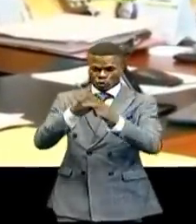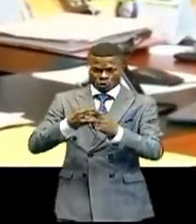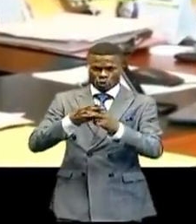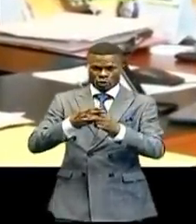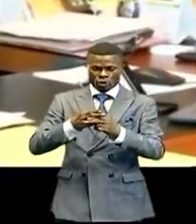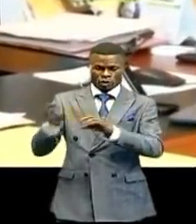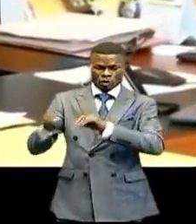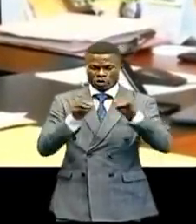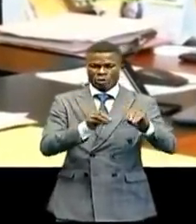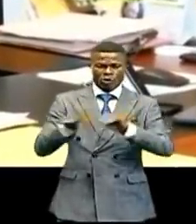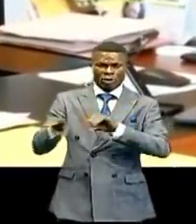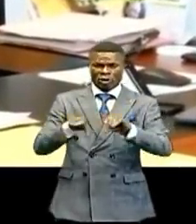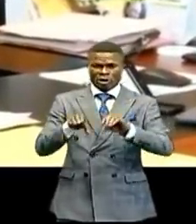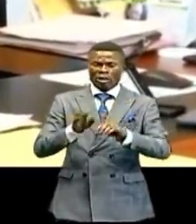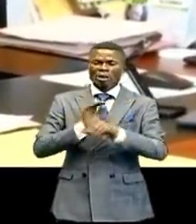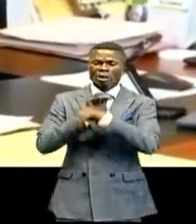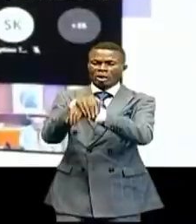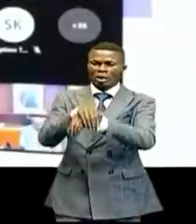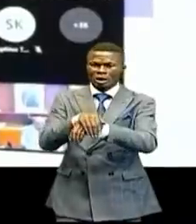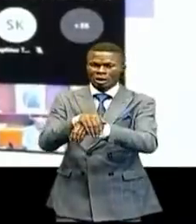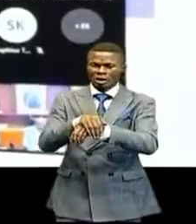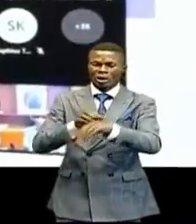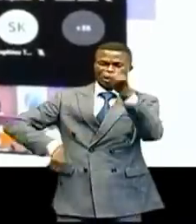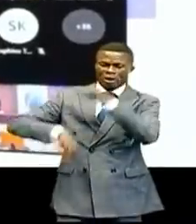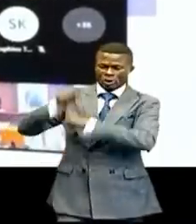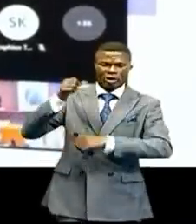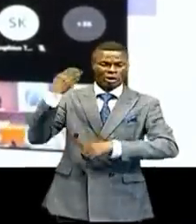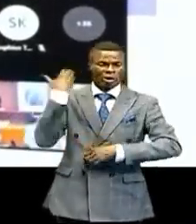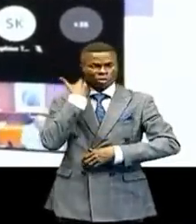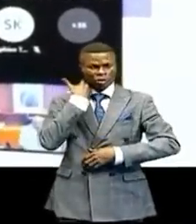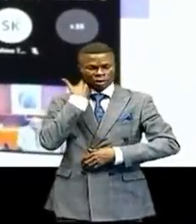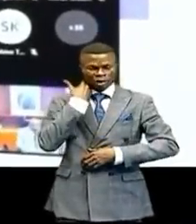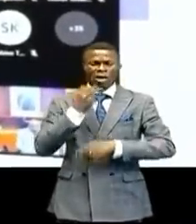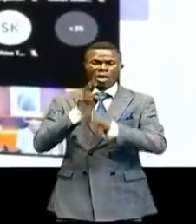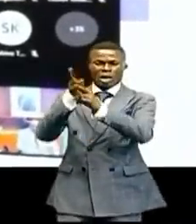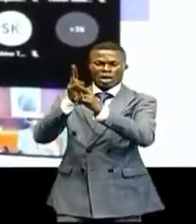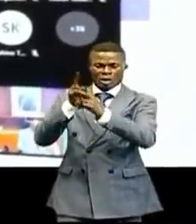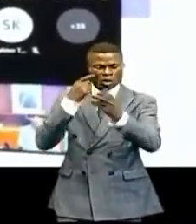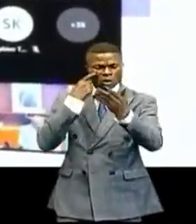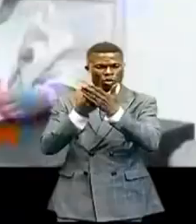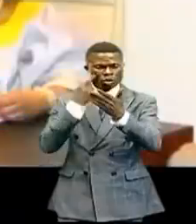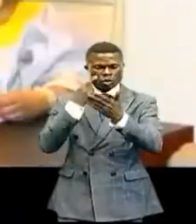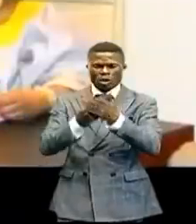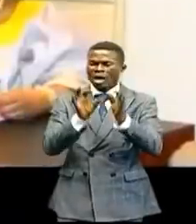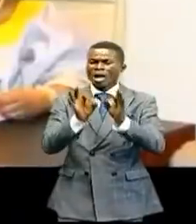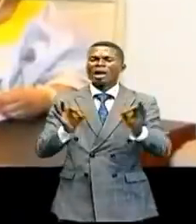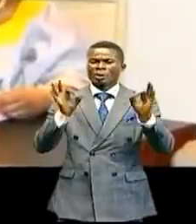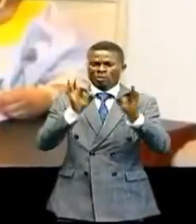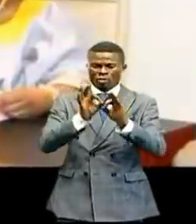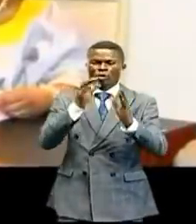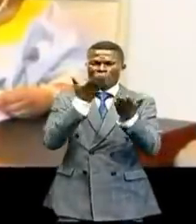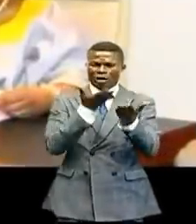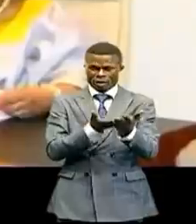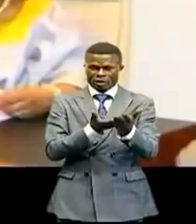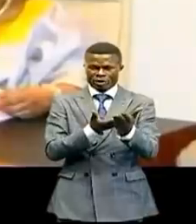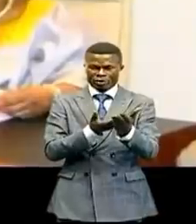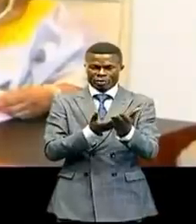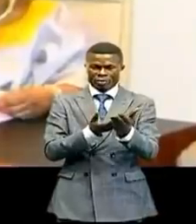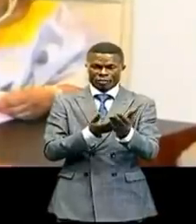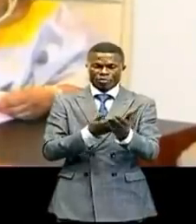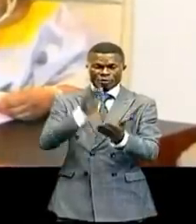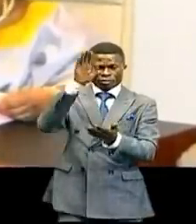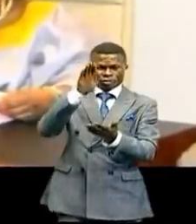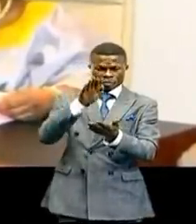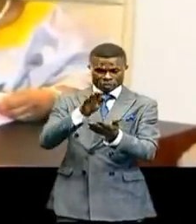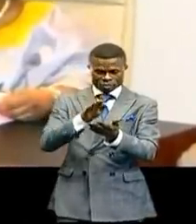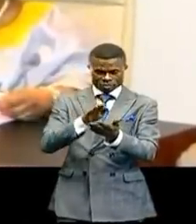de la mise en œuvre des interventions de la riposte, il a rapporté des observations pertinentes suivantes. Une